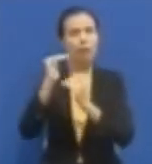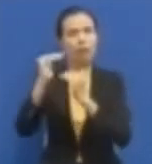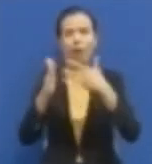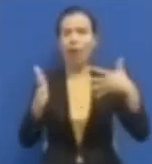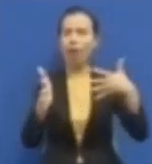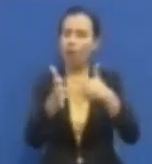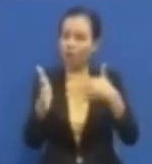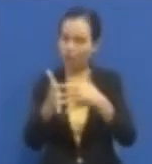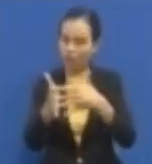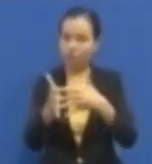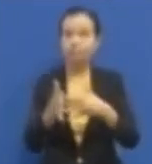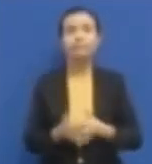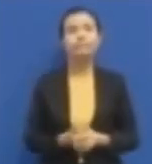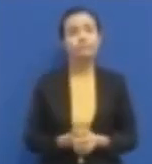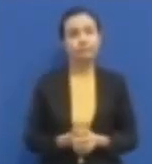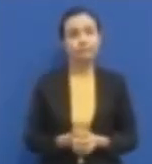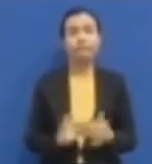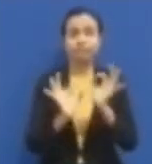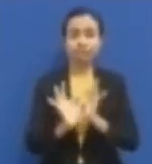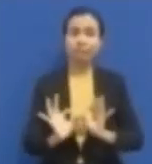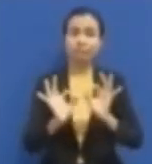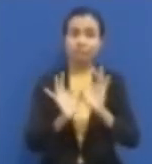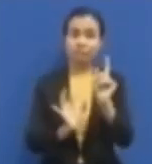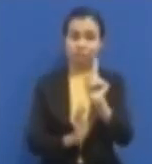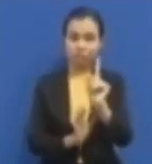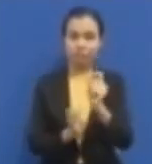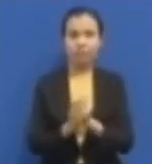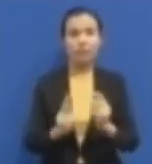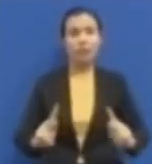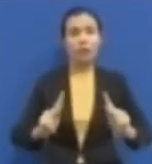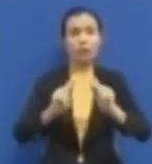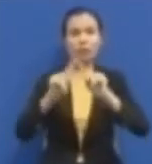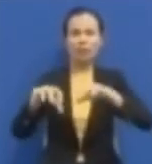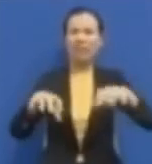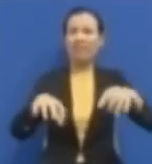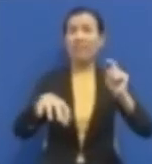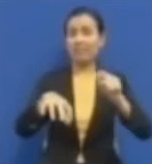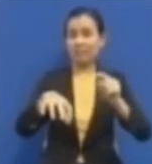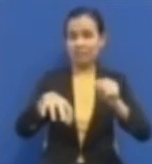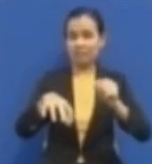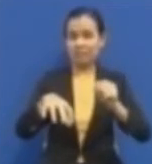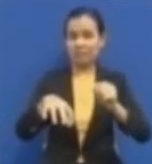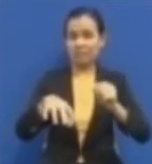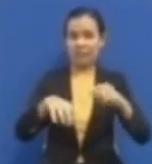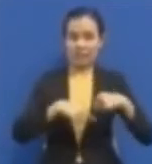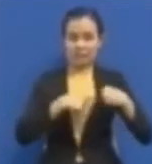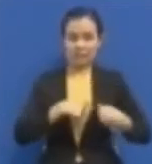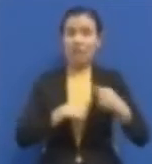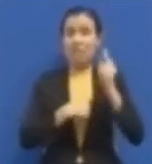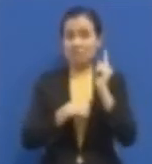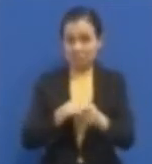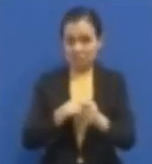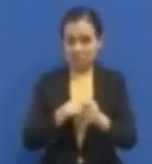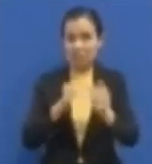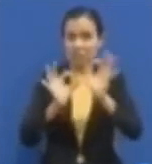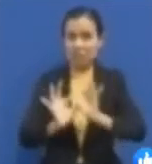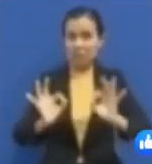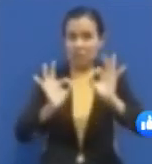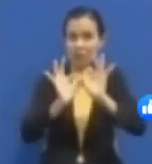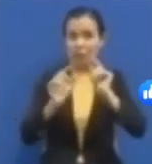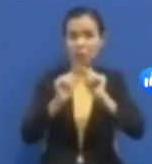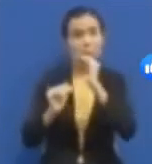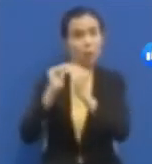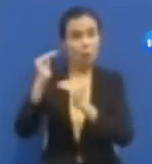นะครับแล้วก็ที่สำคัญก็คือว่ากระทรวงและหน่วยงานเหล่านั้นมีความจริงใจและเห็นความสำคัญของการปฏิ